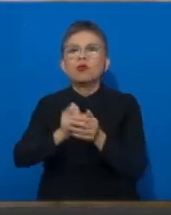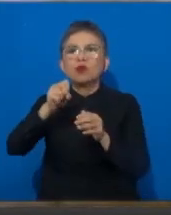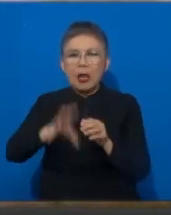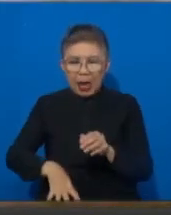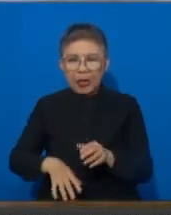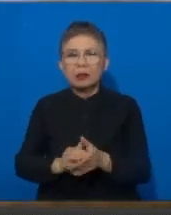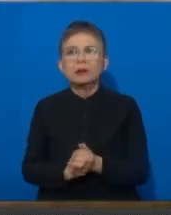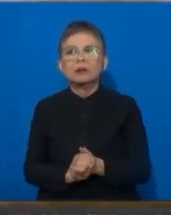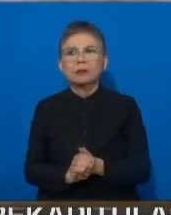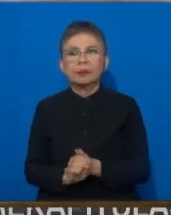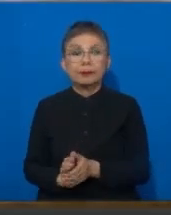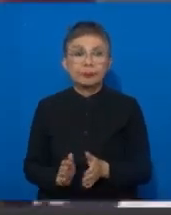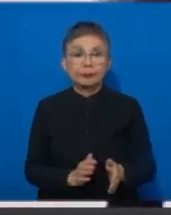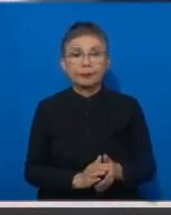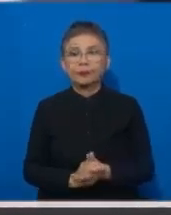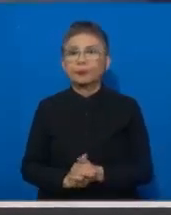harga pasar.